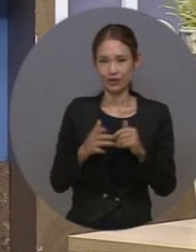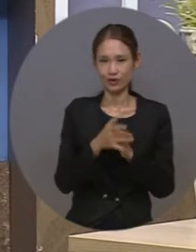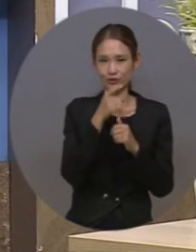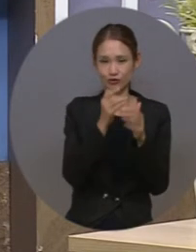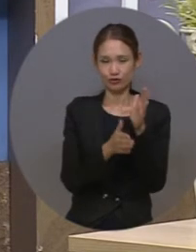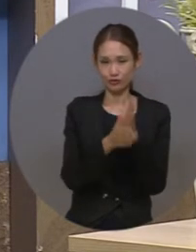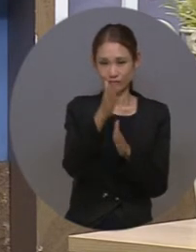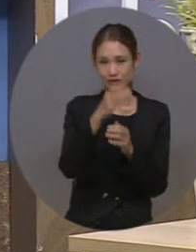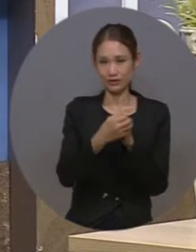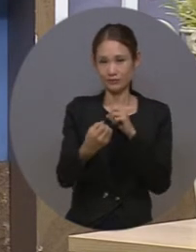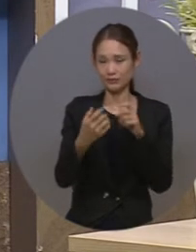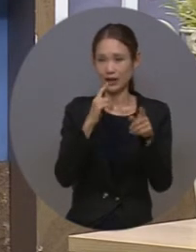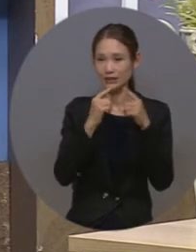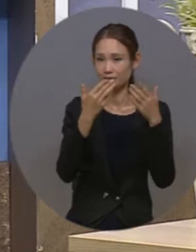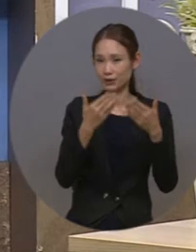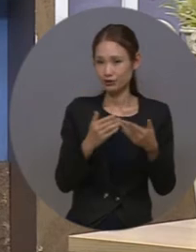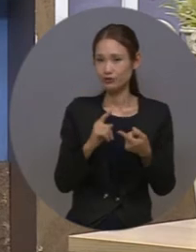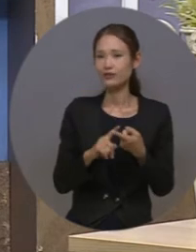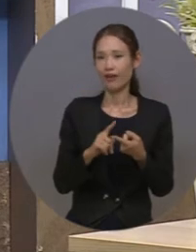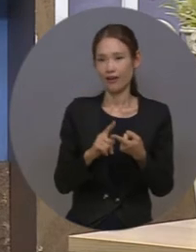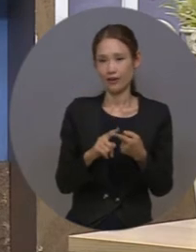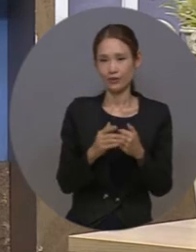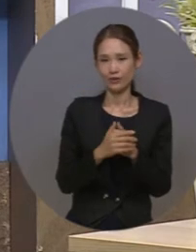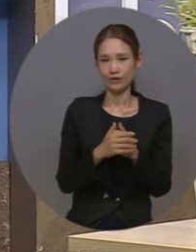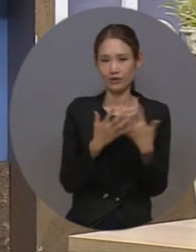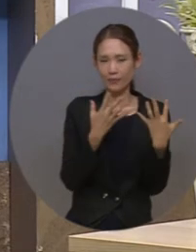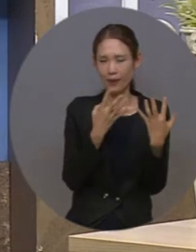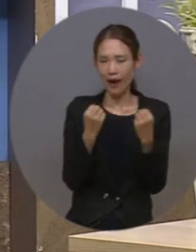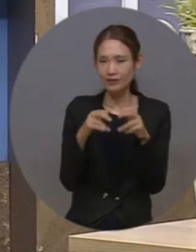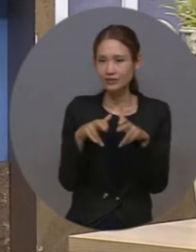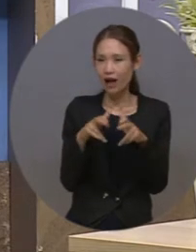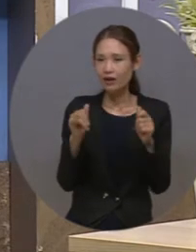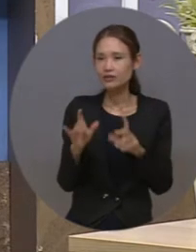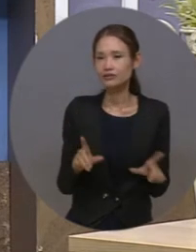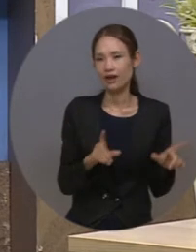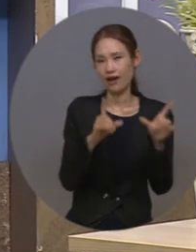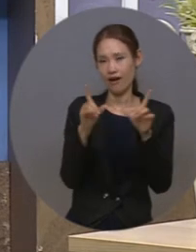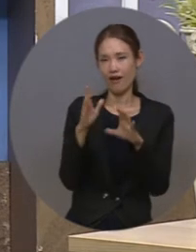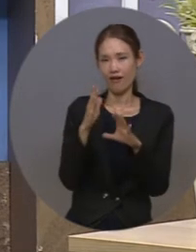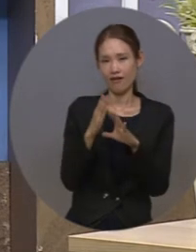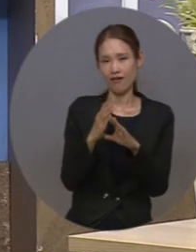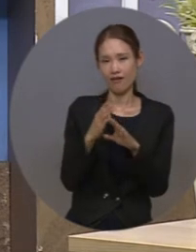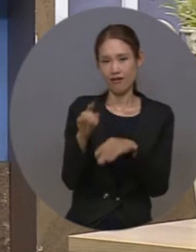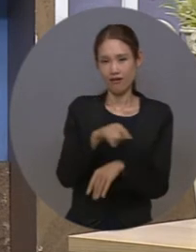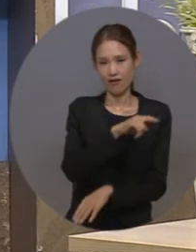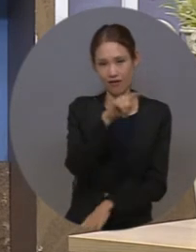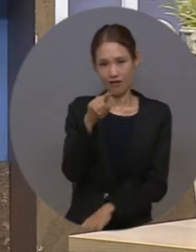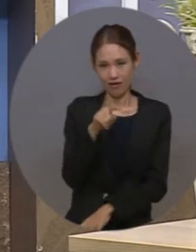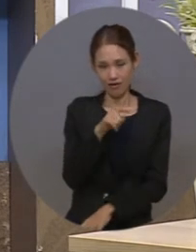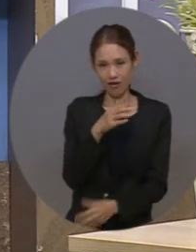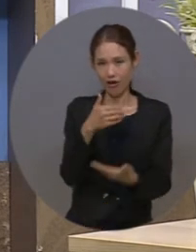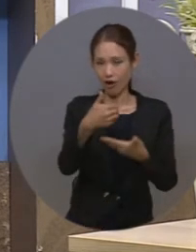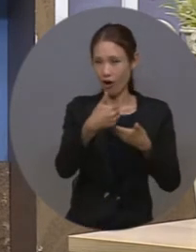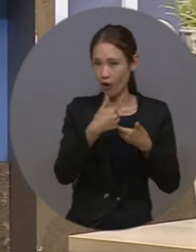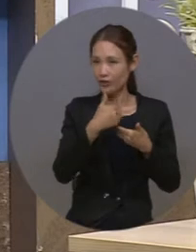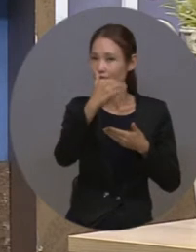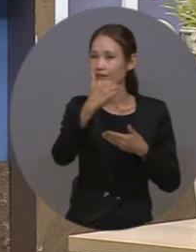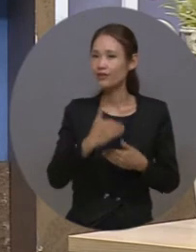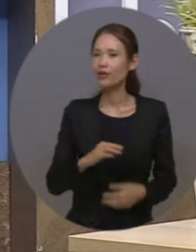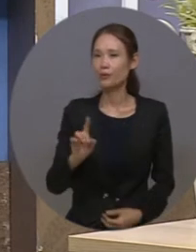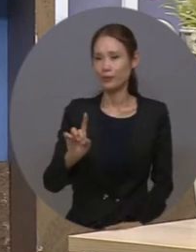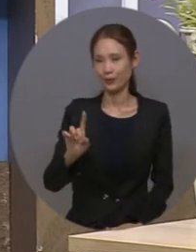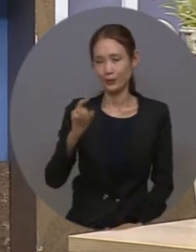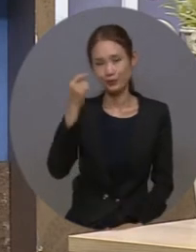수원시에도 말씀하신 것처럼 좀 많은 장애인분들이 살고 계신데요. 네. 혹시 이분들의 건의사항은 좀 어떤